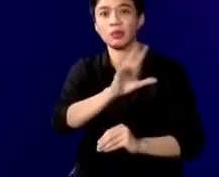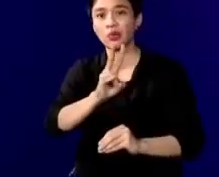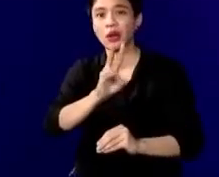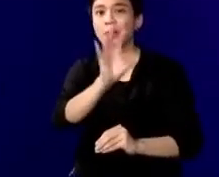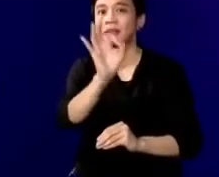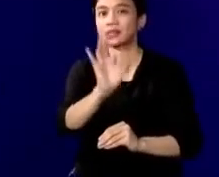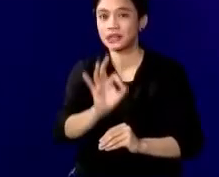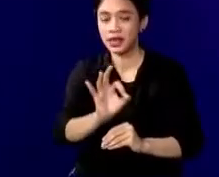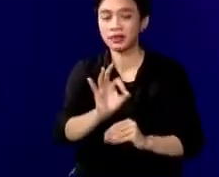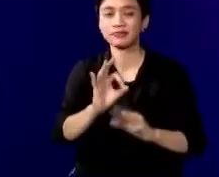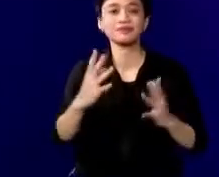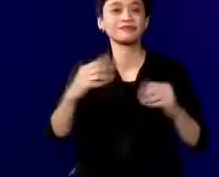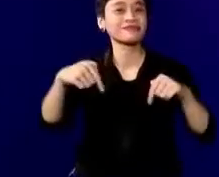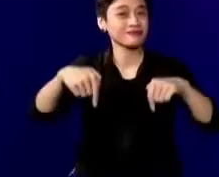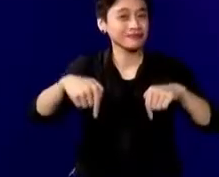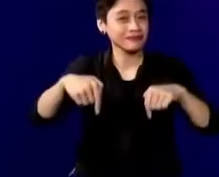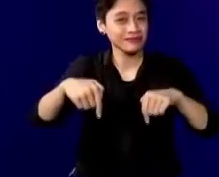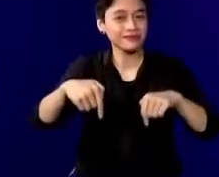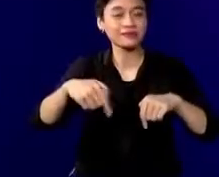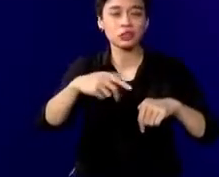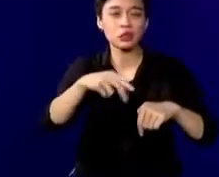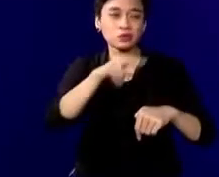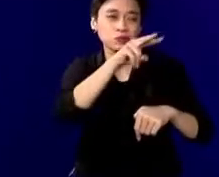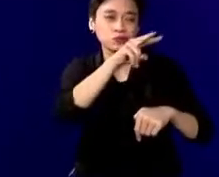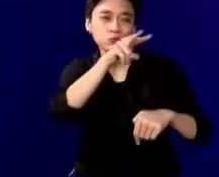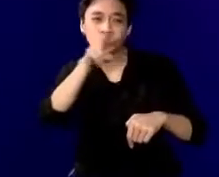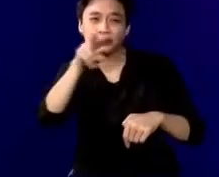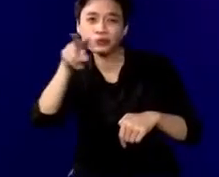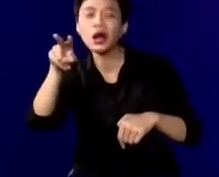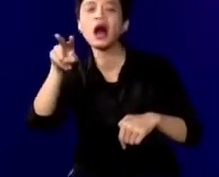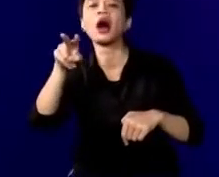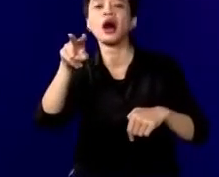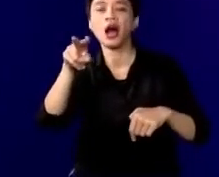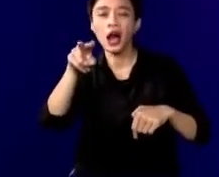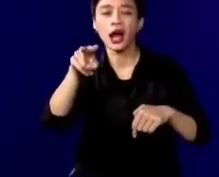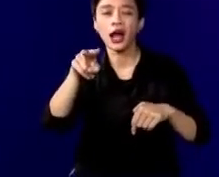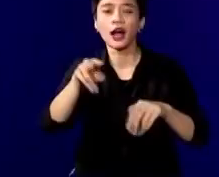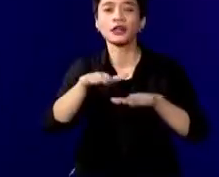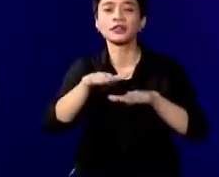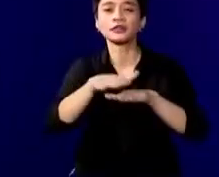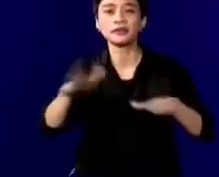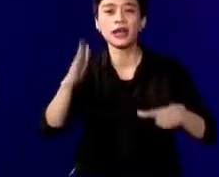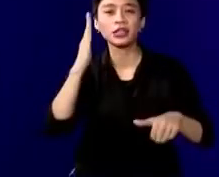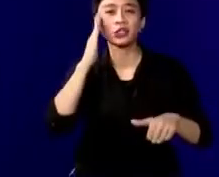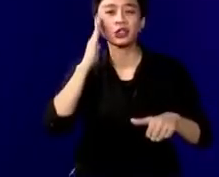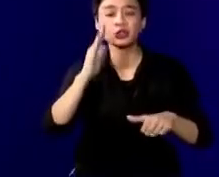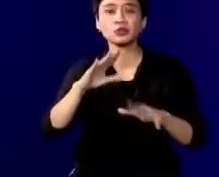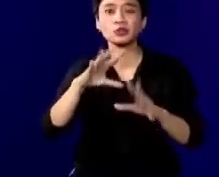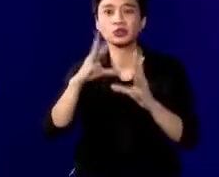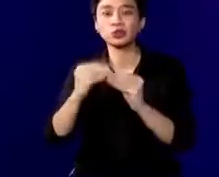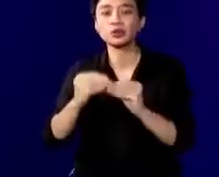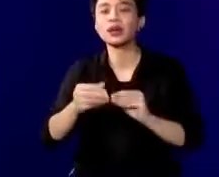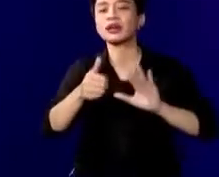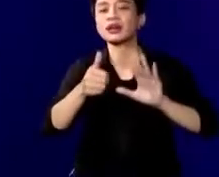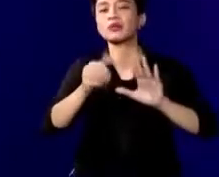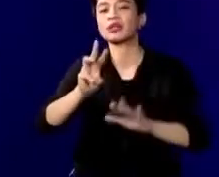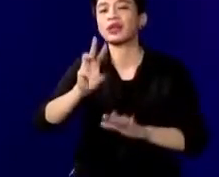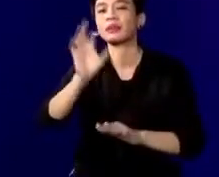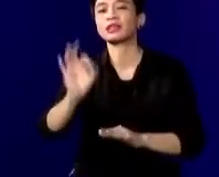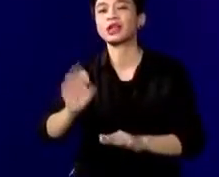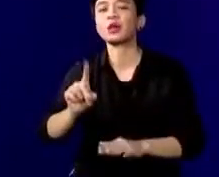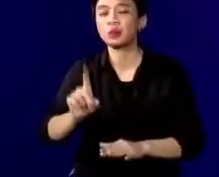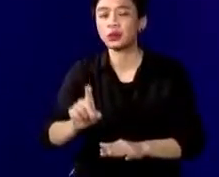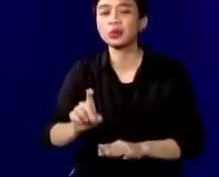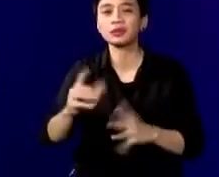52% saat ini kalau dilihat secara umum maka penggunaannya sudah mencapai 63% jadi memang kita